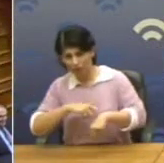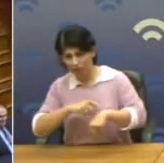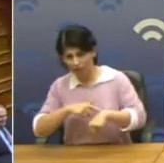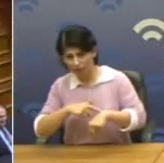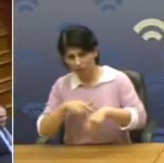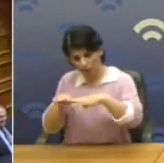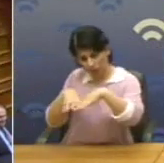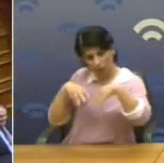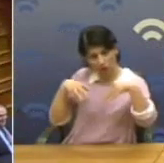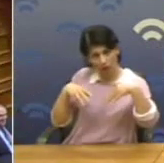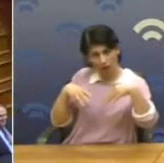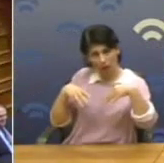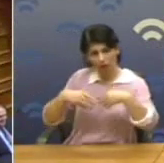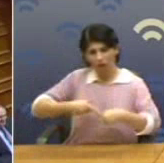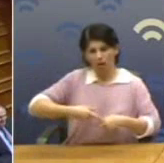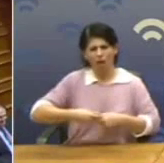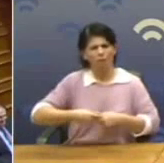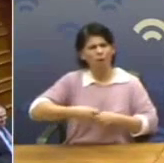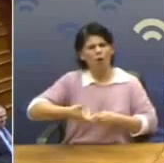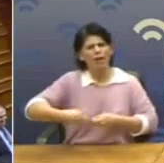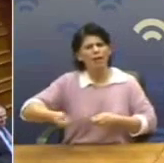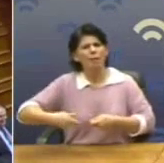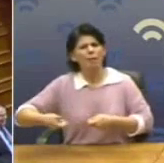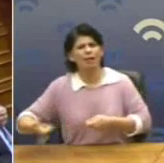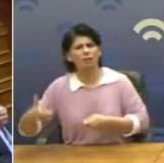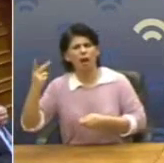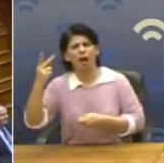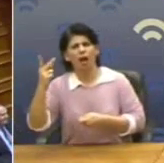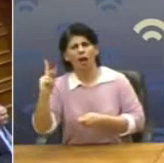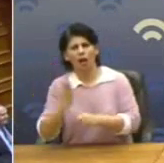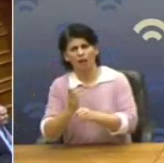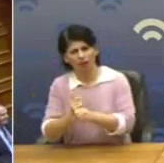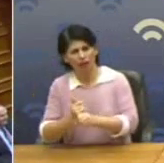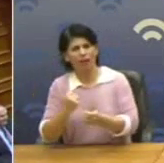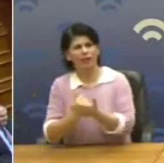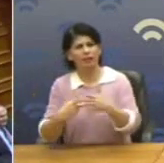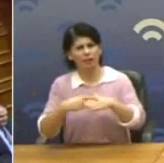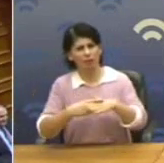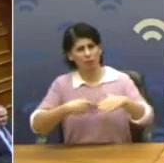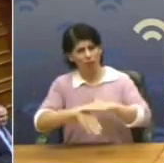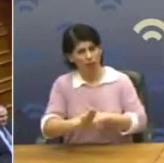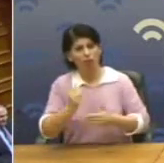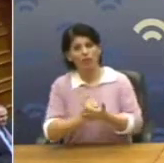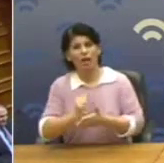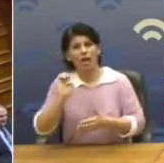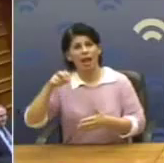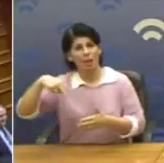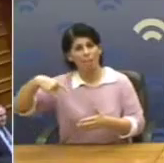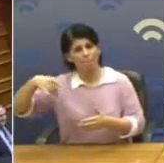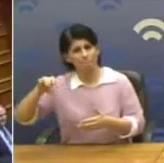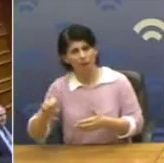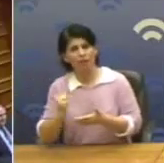τα λιπάσματα της Καβάλας και από την Τράπεζα Πειραιώς και από τα ΕΛΠΕ και τους νέους